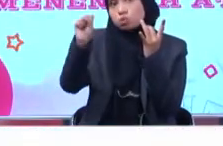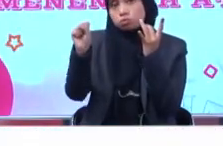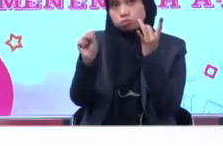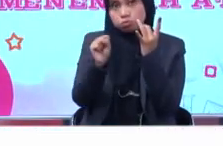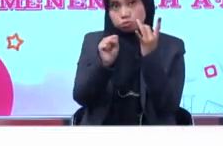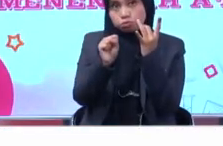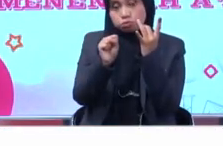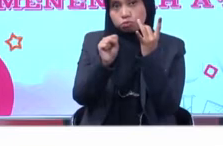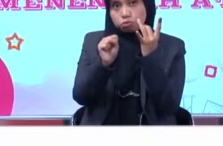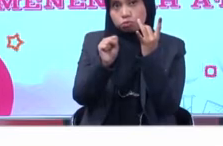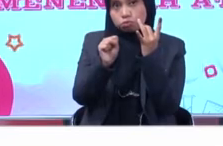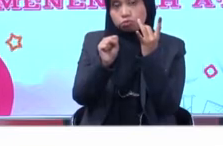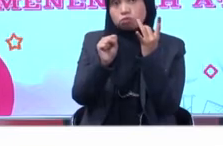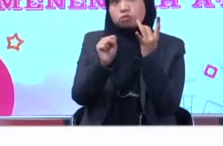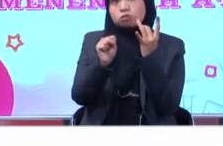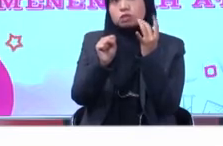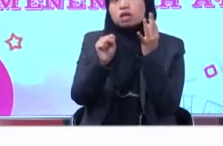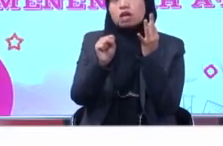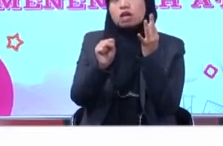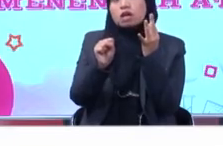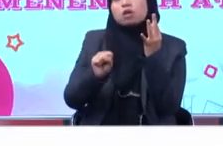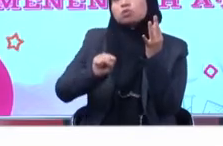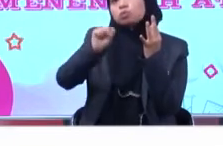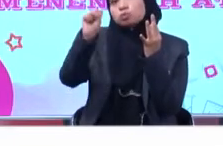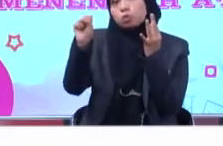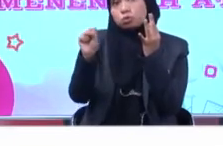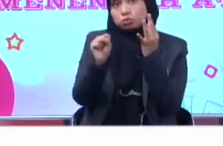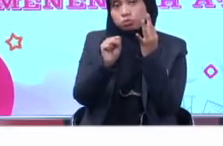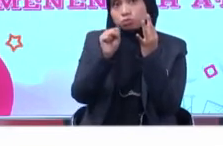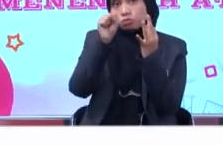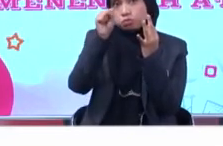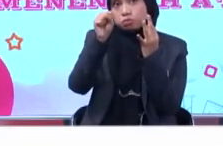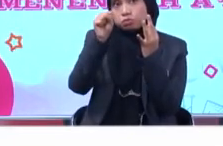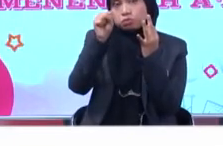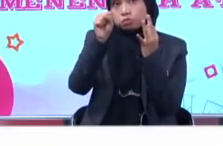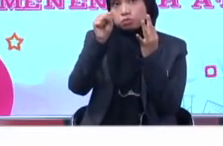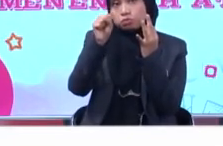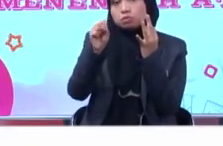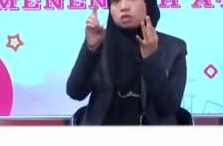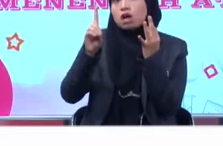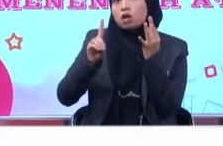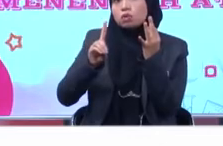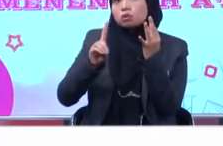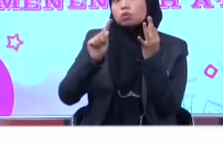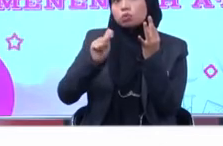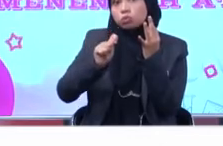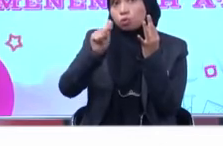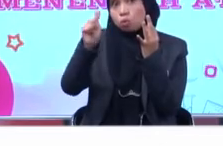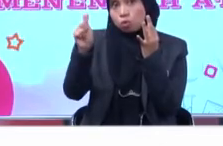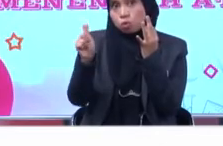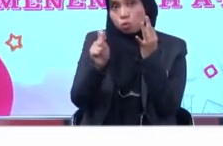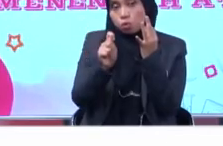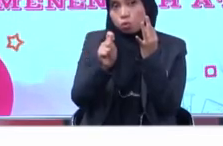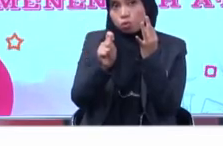A Boy the lounge Halo Po Ndut Ya